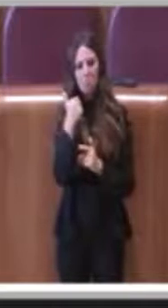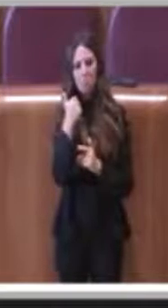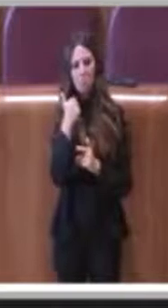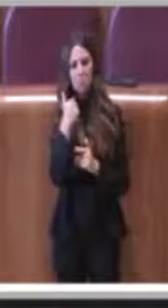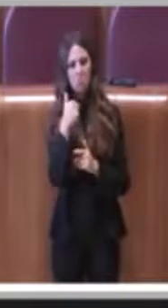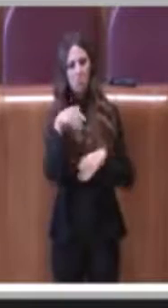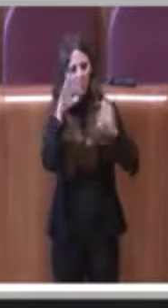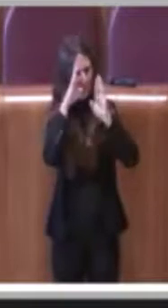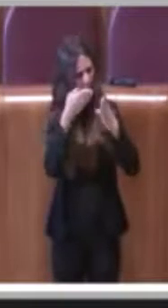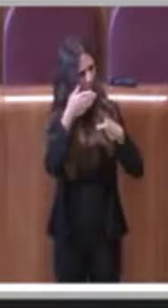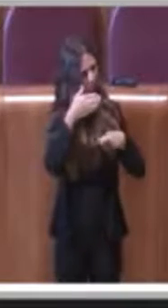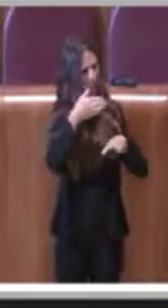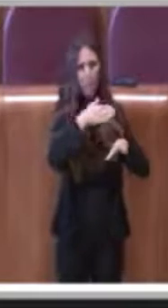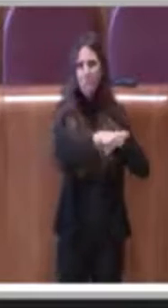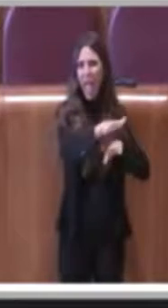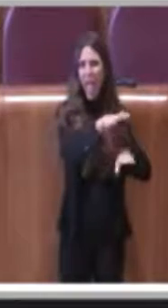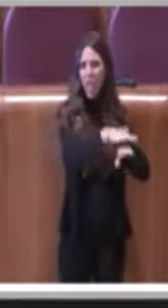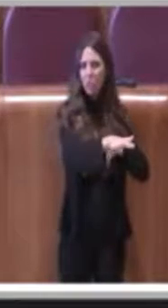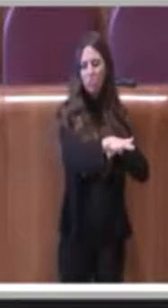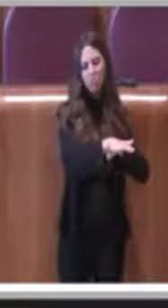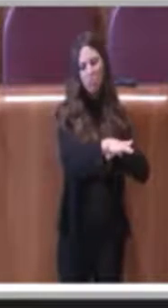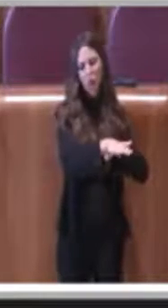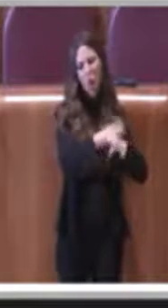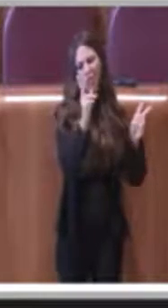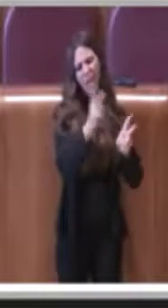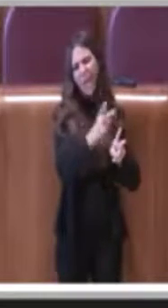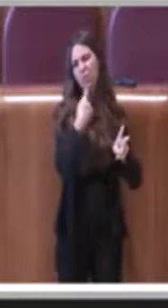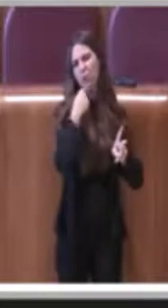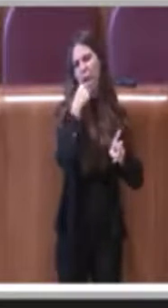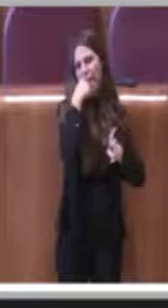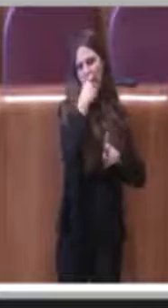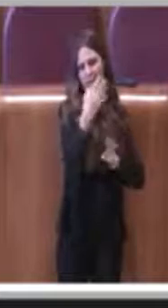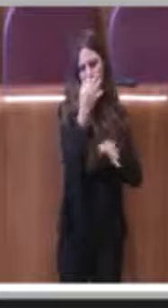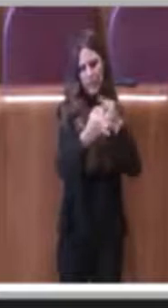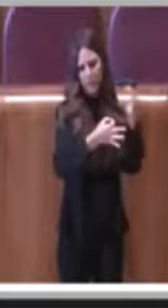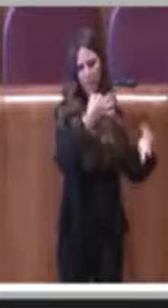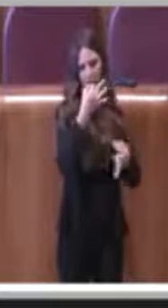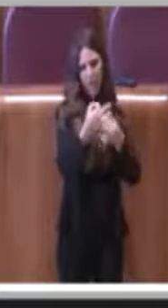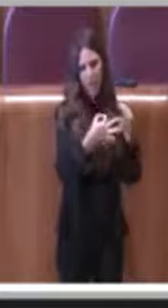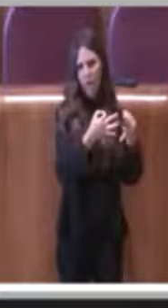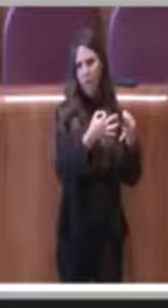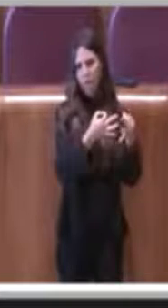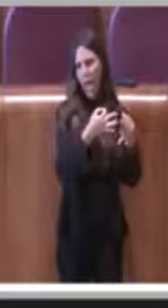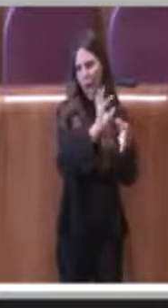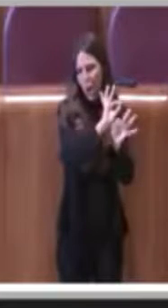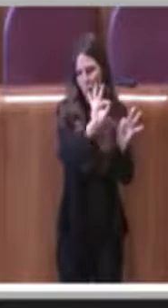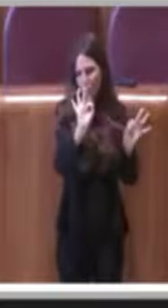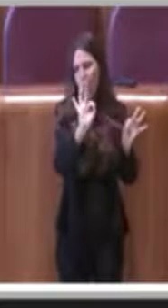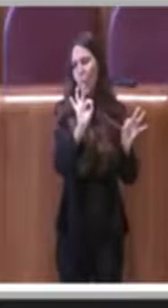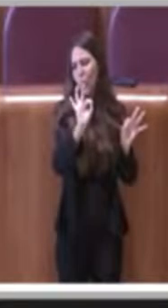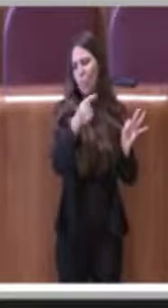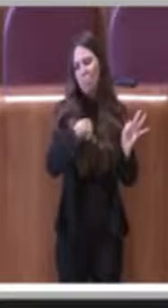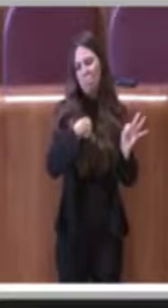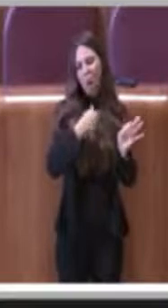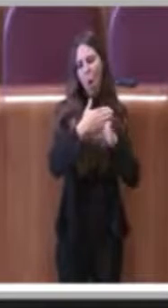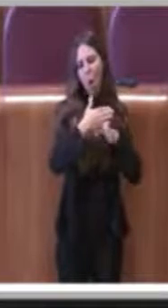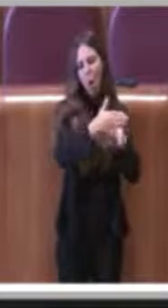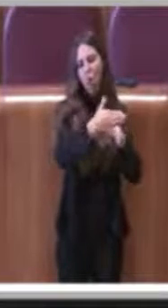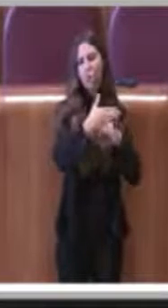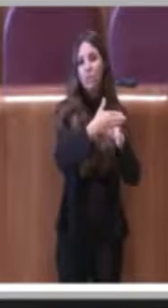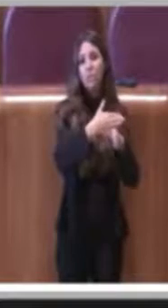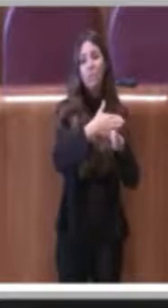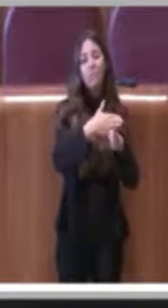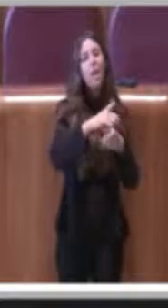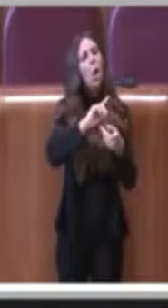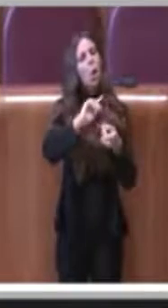sul metodo sono state dette tante cose, alcune senz'altro ritengo condivisibili,